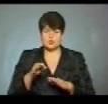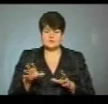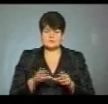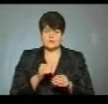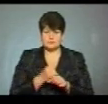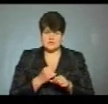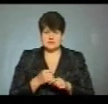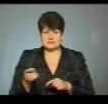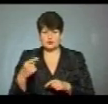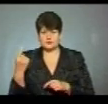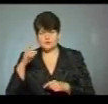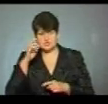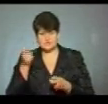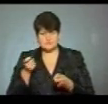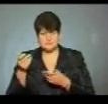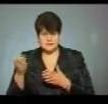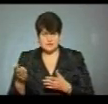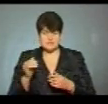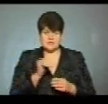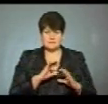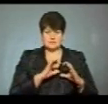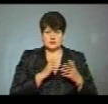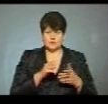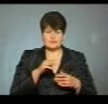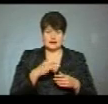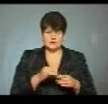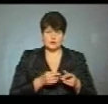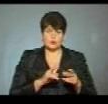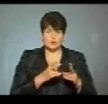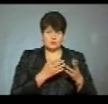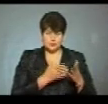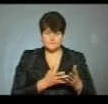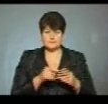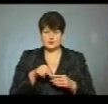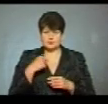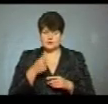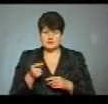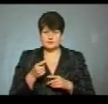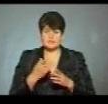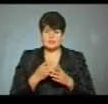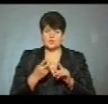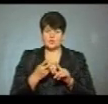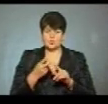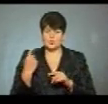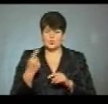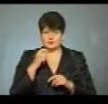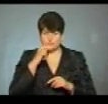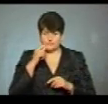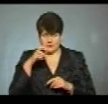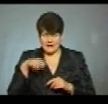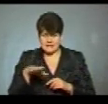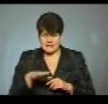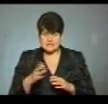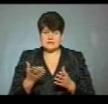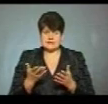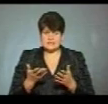співпрацю між Тернопільською облдержадміністрацією та Міжнародним трейд-клубом. Цьогоріч Тернопільщина стала другою областю в Україні, з якою